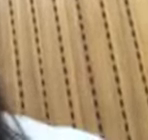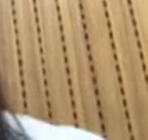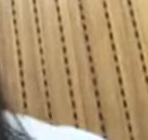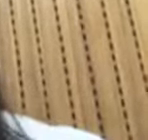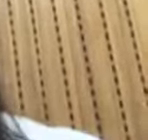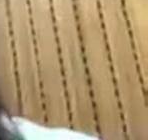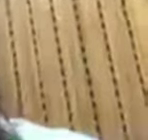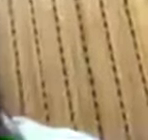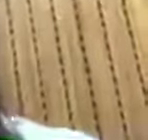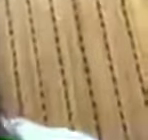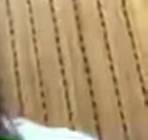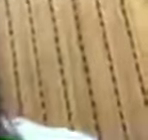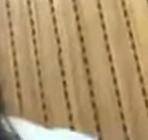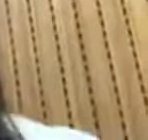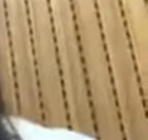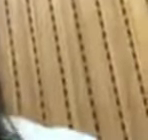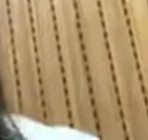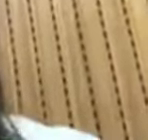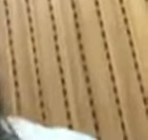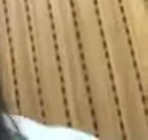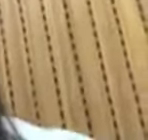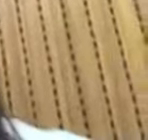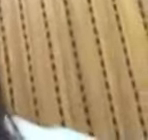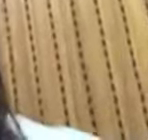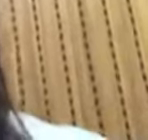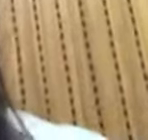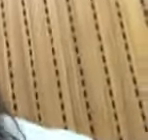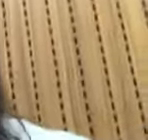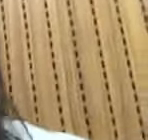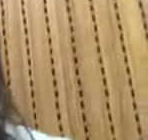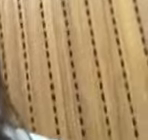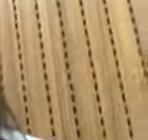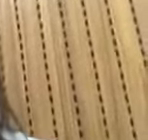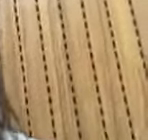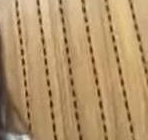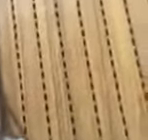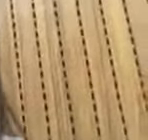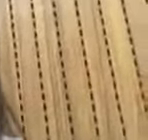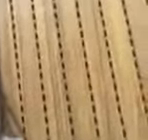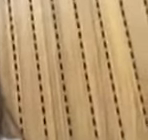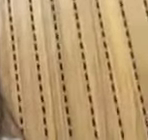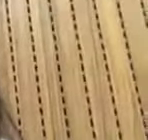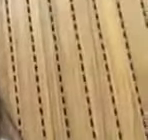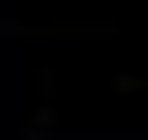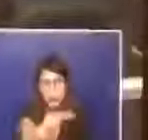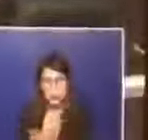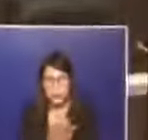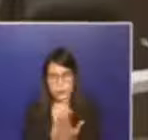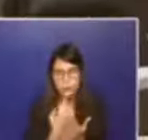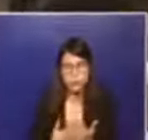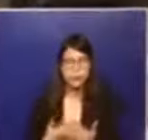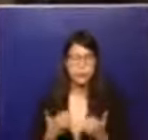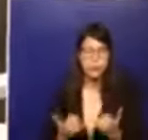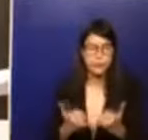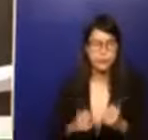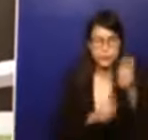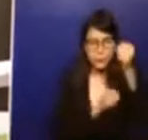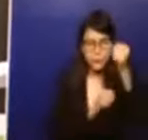ชบุรีพรรคพลังประชารัฐขออนุญาตประท้วงผู้อภิปรายข้อ69ในการอภิปรายวนเวียนซ้ำซากและเรื่องดังกล่า